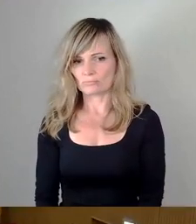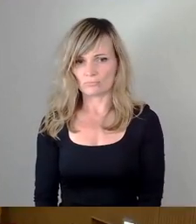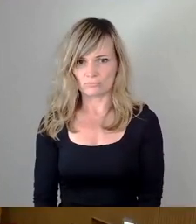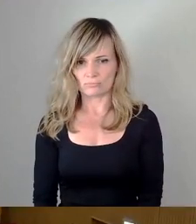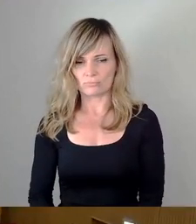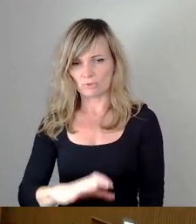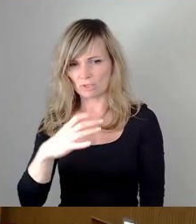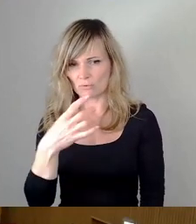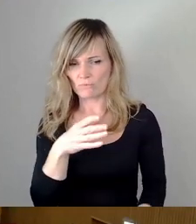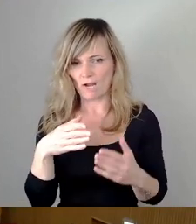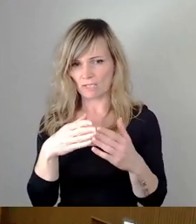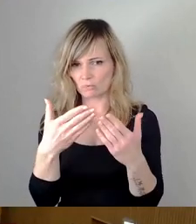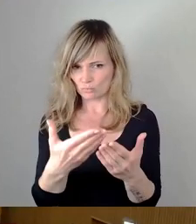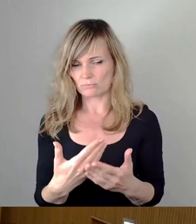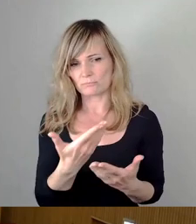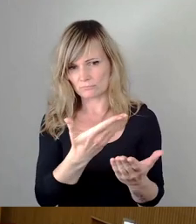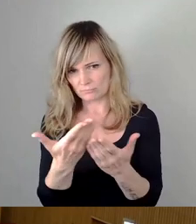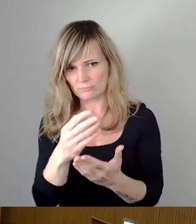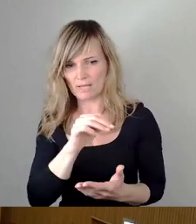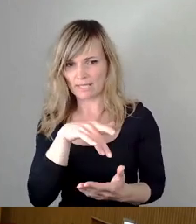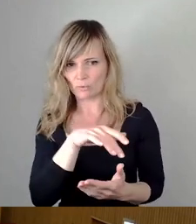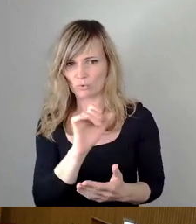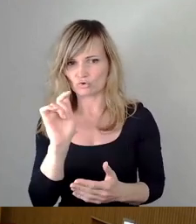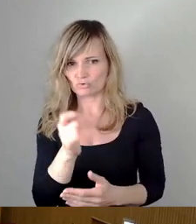CDU-Fraktion, Mario Schmidt.